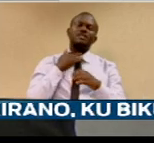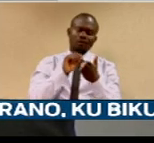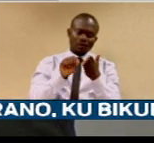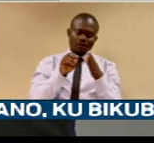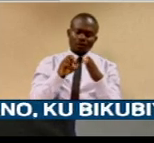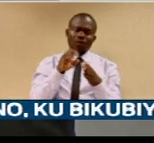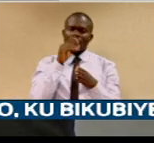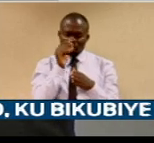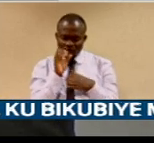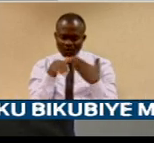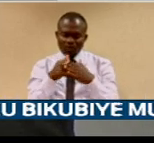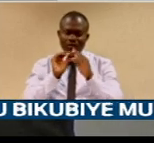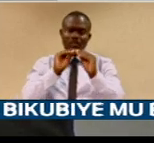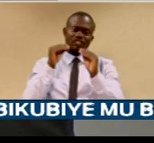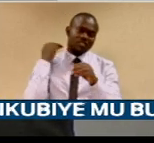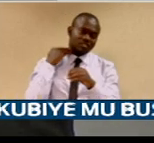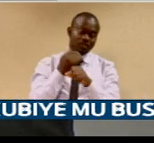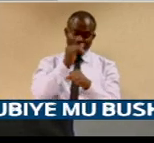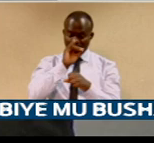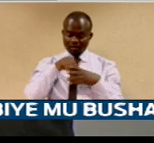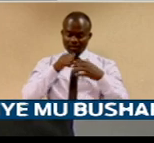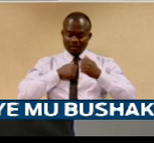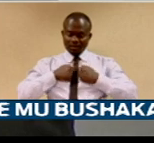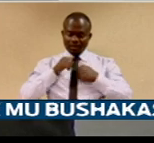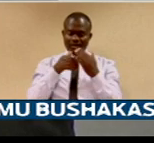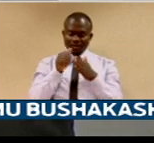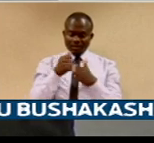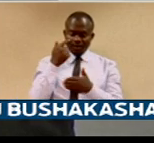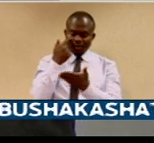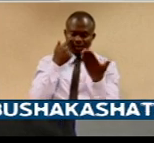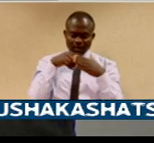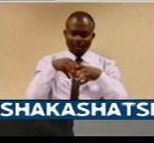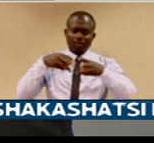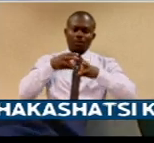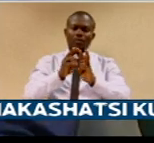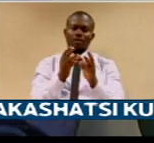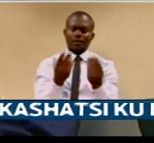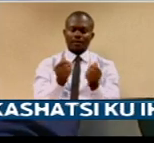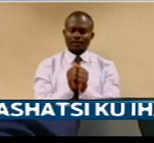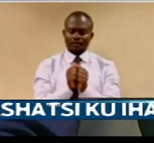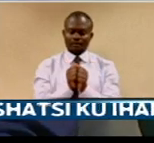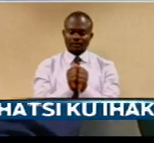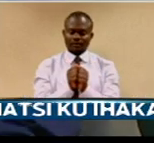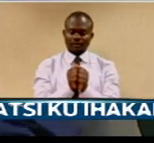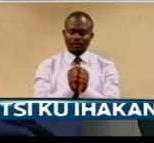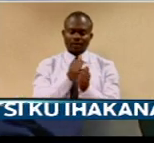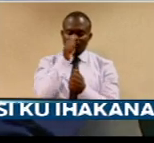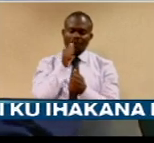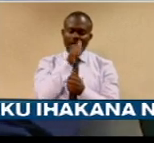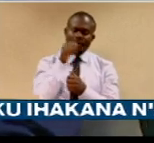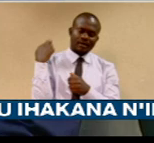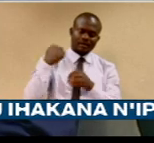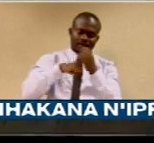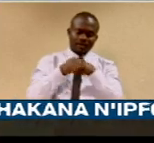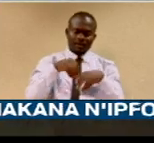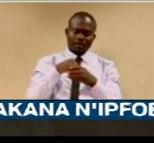kuvuga cyangwa se kwigisha jenoside yakorewe abatutsi mu Rwanda babibone mu buryo bworoheje. Umunyamabanga nshingwabikorwa wa Komisiyo y'Igihugu yo